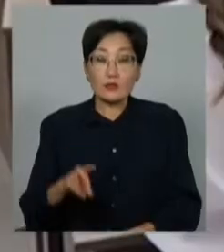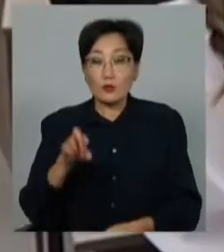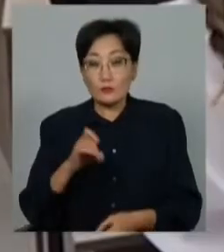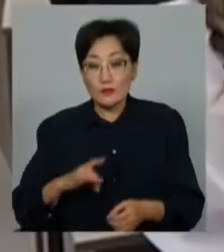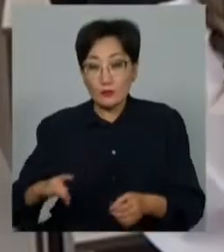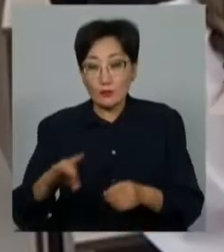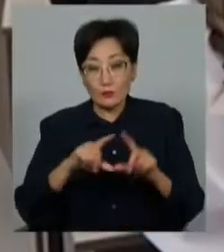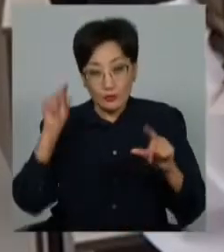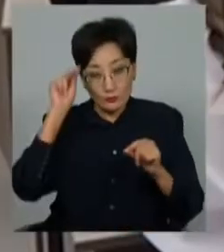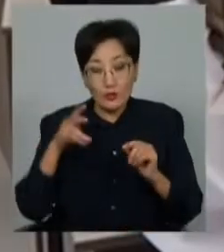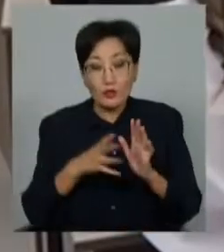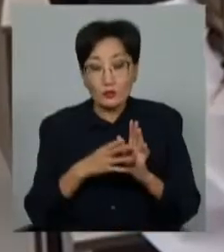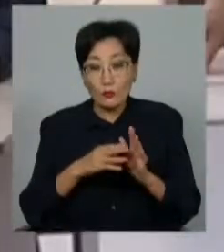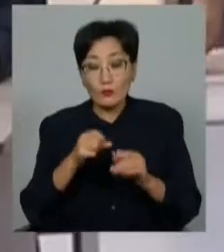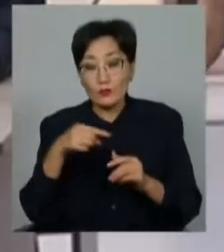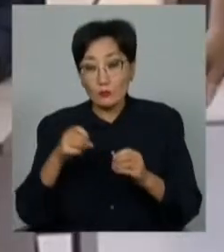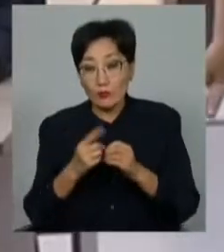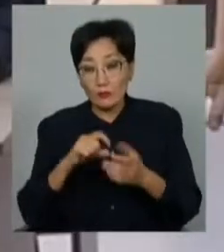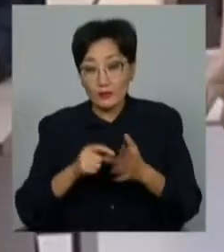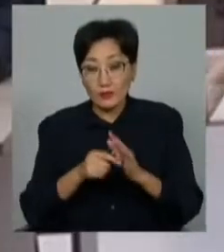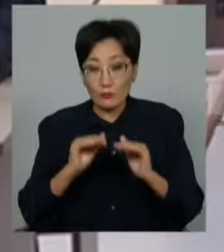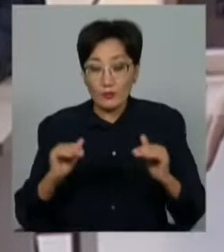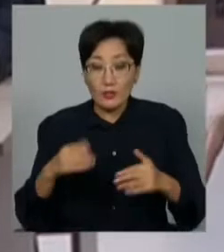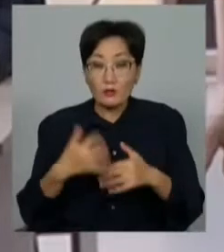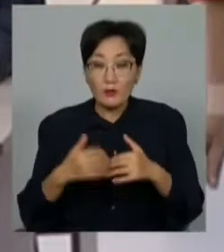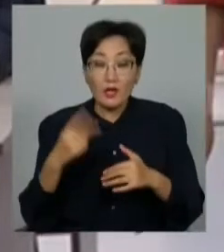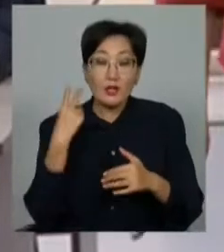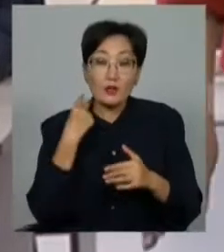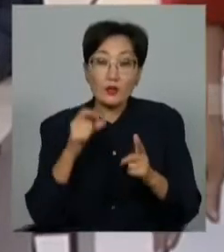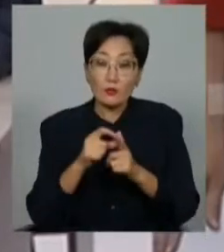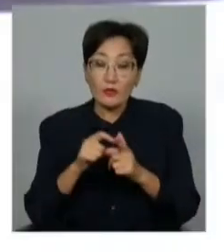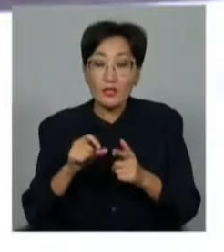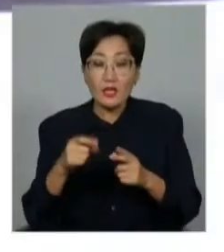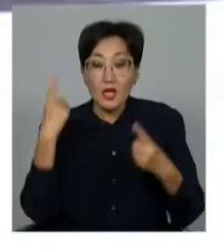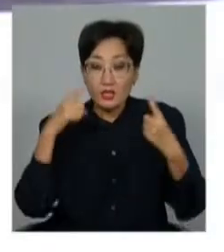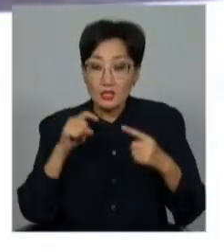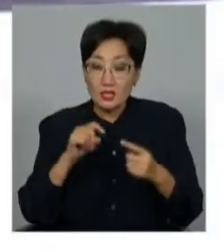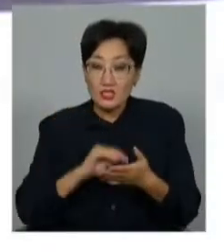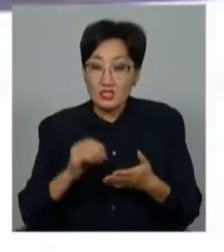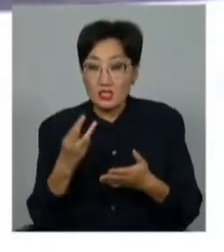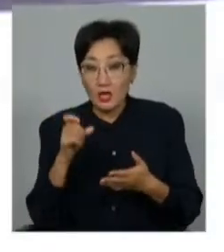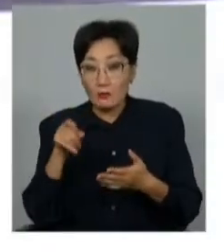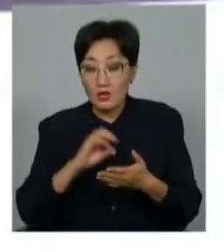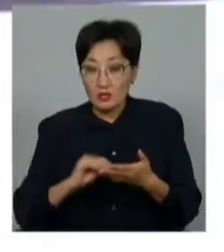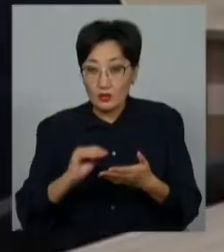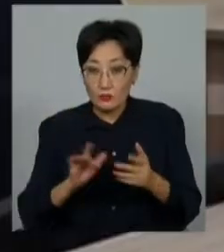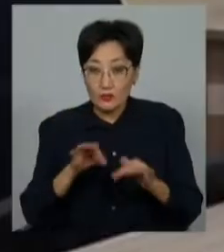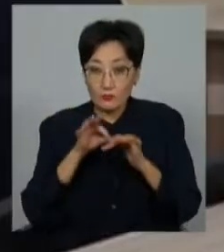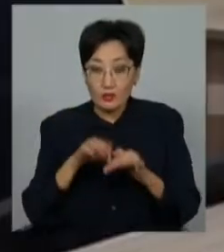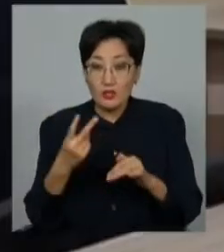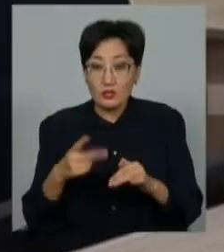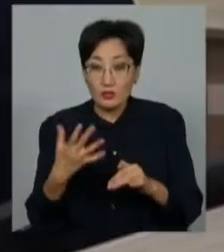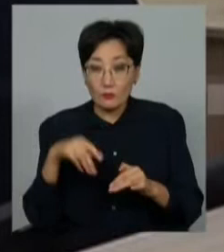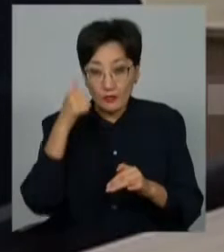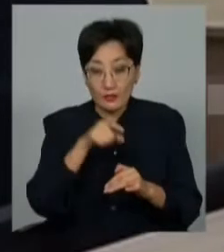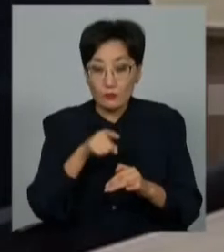ауданы мектептері 9 бен 11 сынып оқушылары арасында латын қарпінде шығарма жазу акциясын ұйымдастырды. Шараның мақсаты